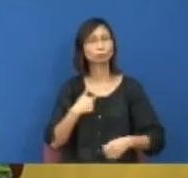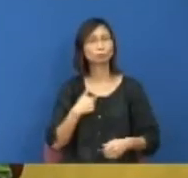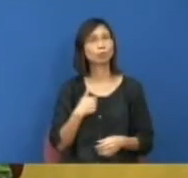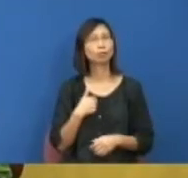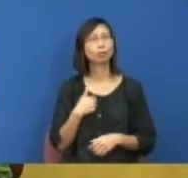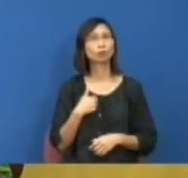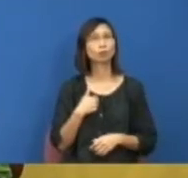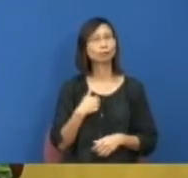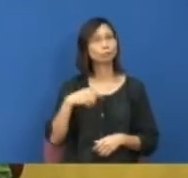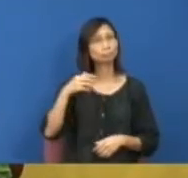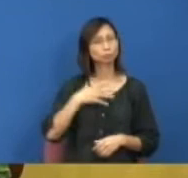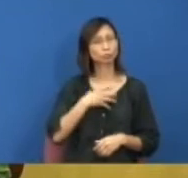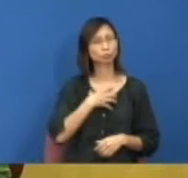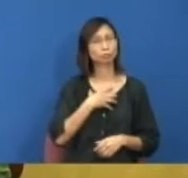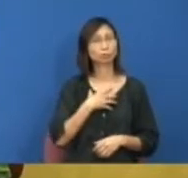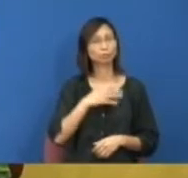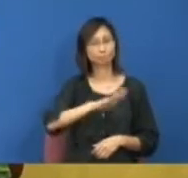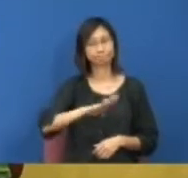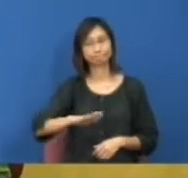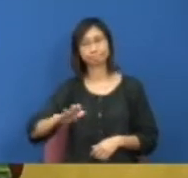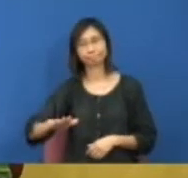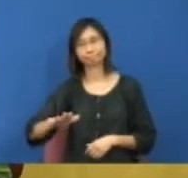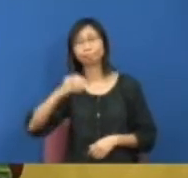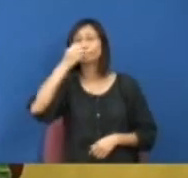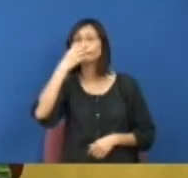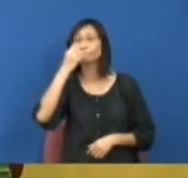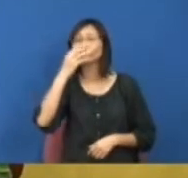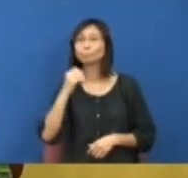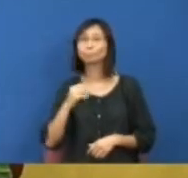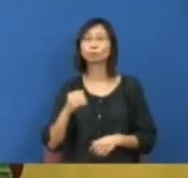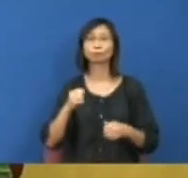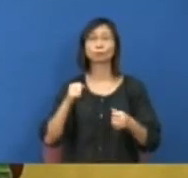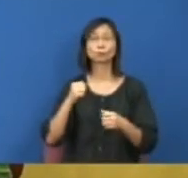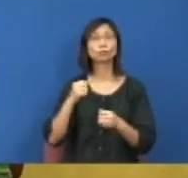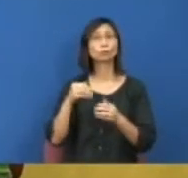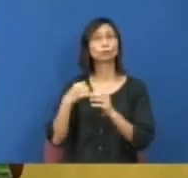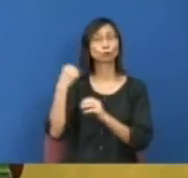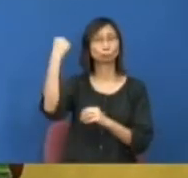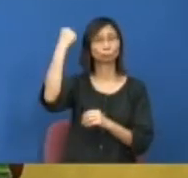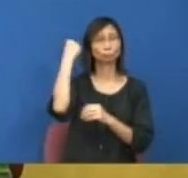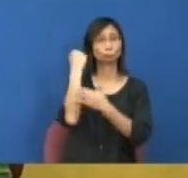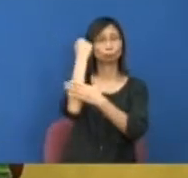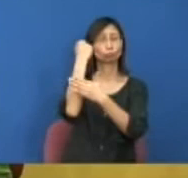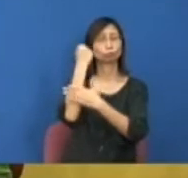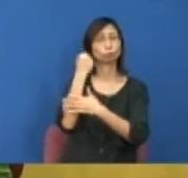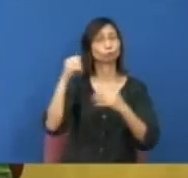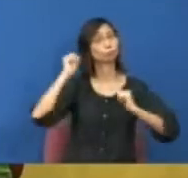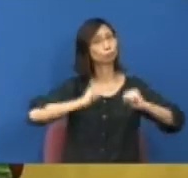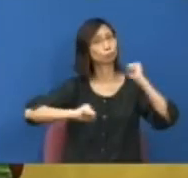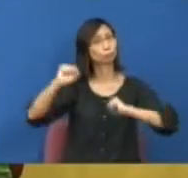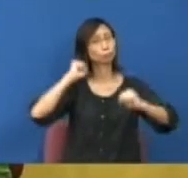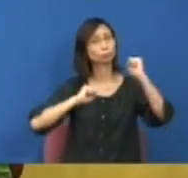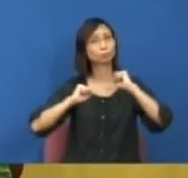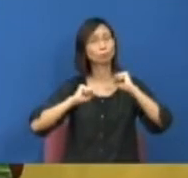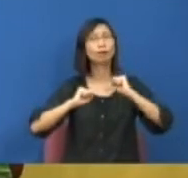直覺，會覺得就係話，其實慢慢香港的成個社會抗爭運動已經發現到再用一種和平